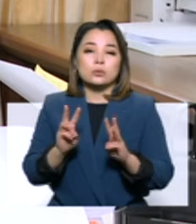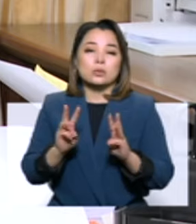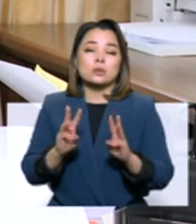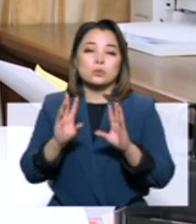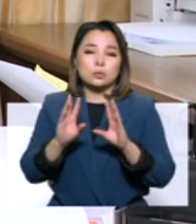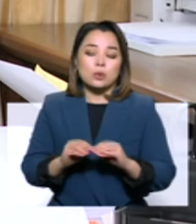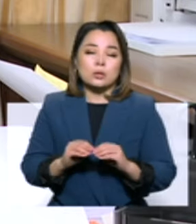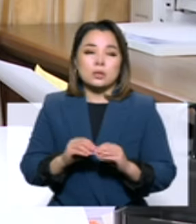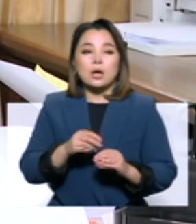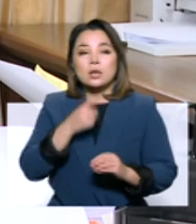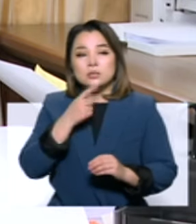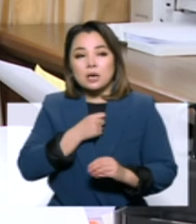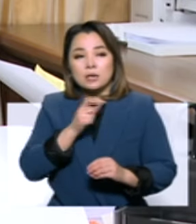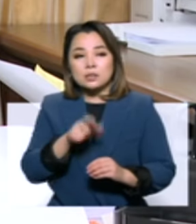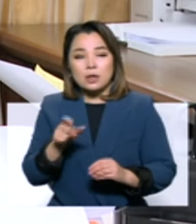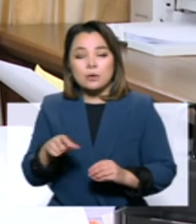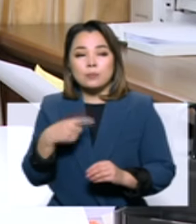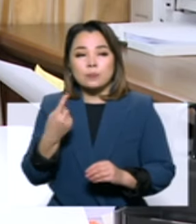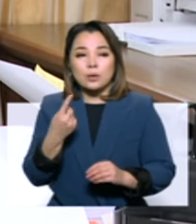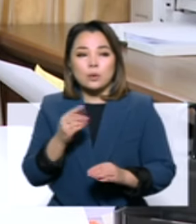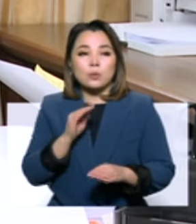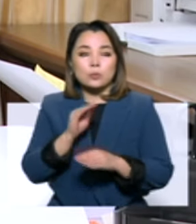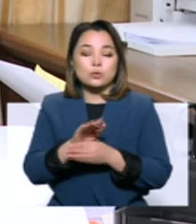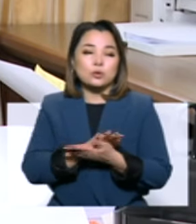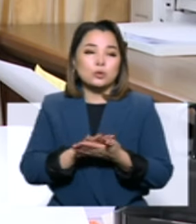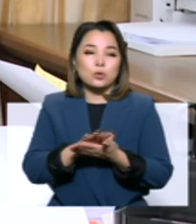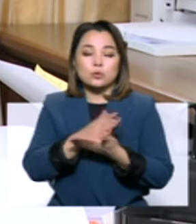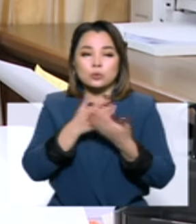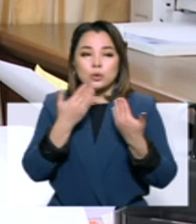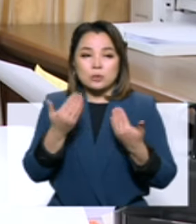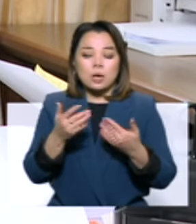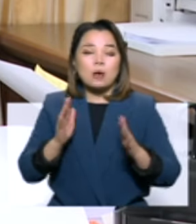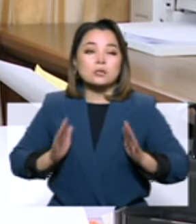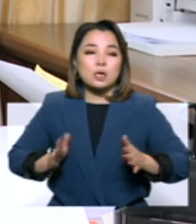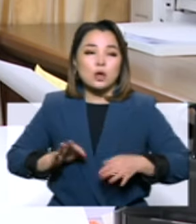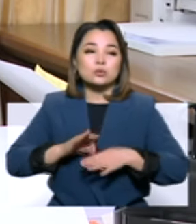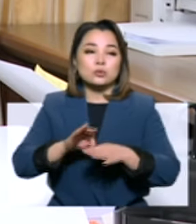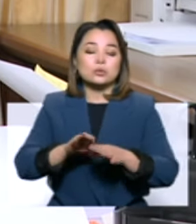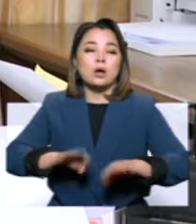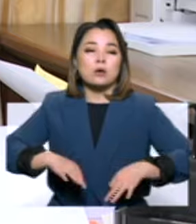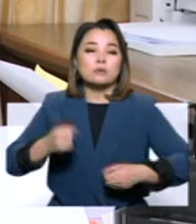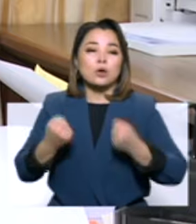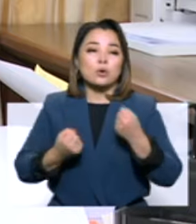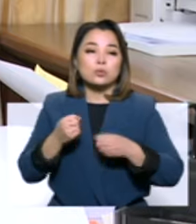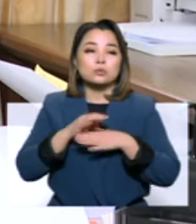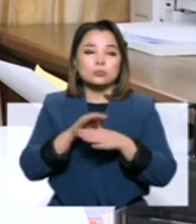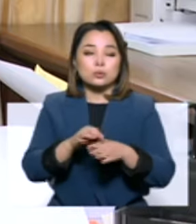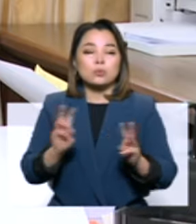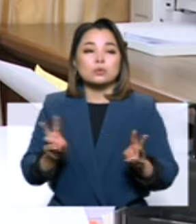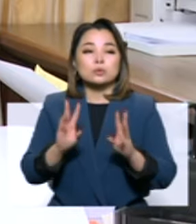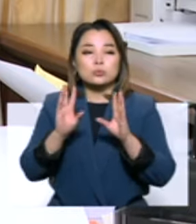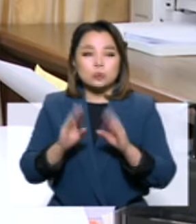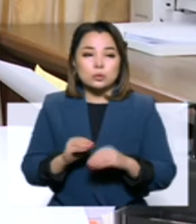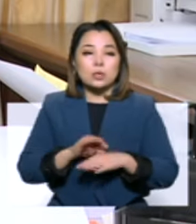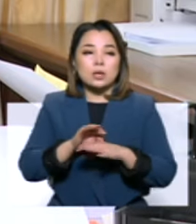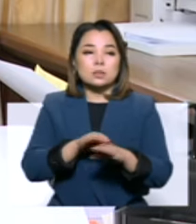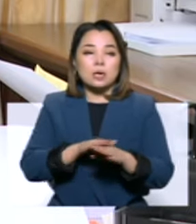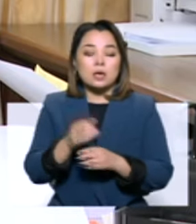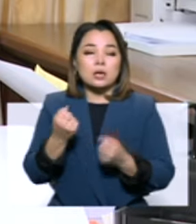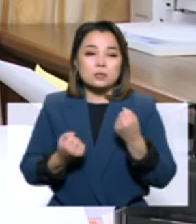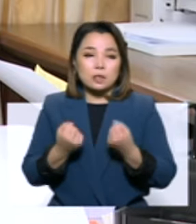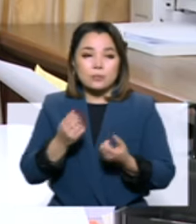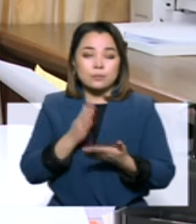станциясының сарбаздарына бір тиындайлық қосылу туралы сөз жоқ. Трактор жүргізуші, автокөлік жүргізуші, өрт сөндіру көлігінің жүргізушісі деген